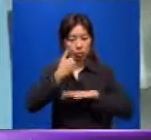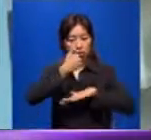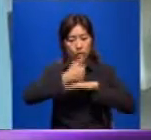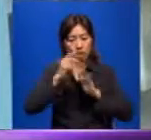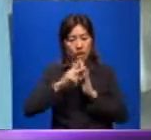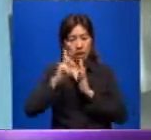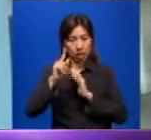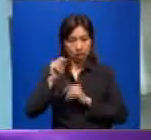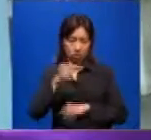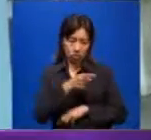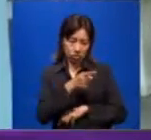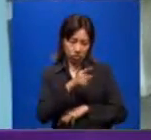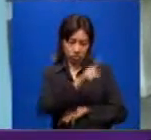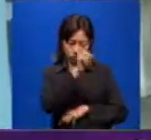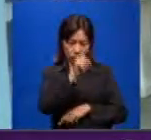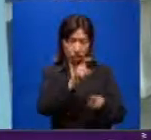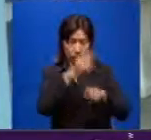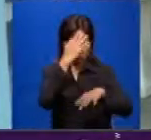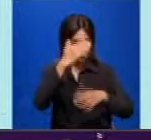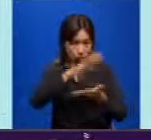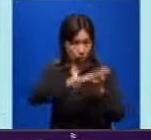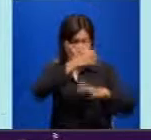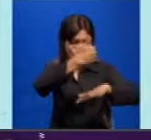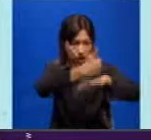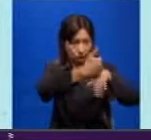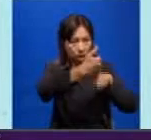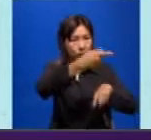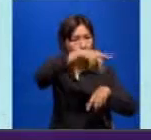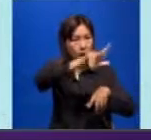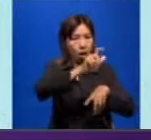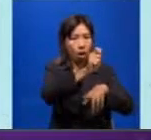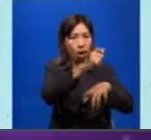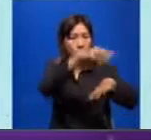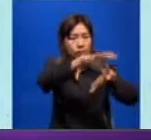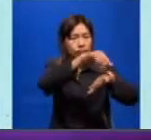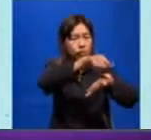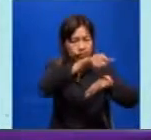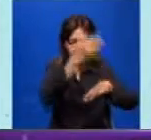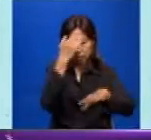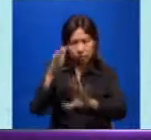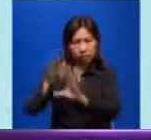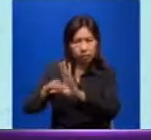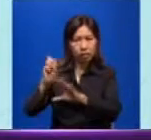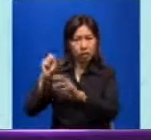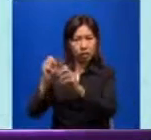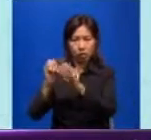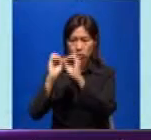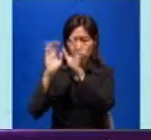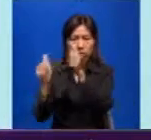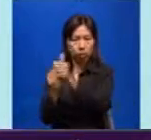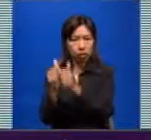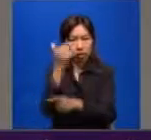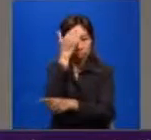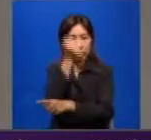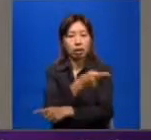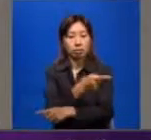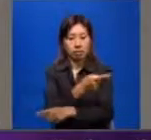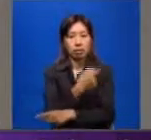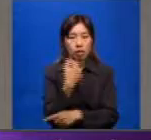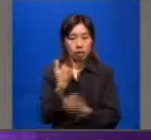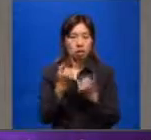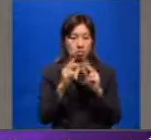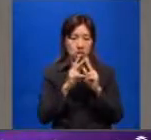ตัวเองดำรงตำแหน่งผู้อำนวยการโรงเรียนโดยคณะกรรมการสอบสวนจะลงพื้นที่สืบหาข้อมูลหลักฐานที่หน่วยสอบจังหวัด